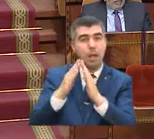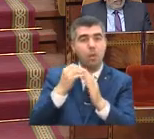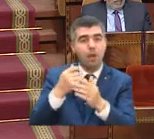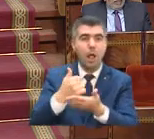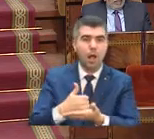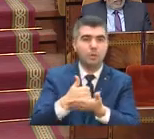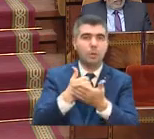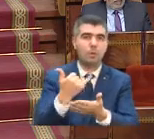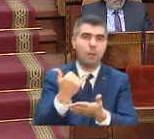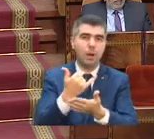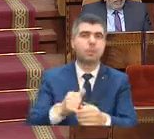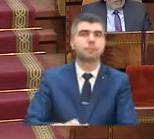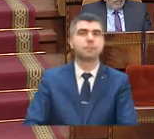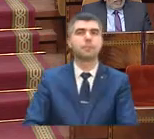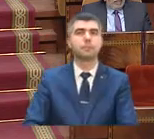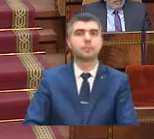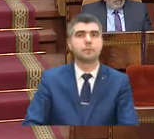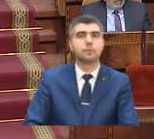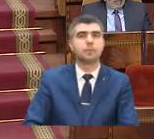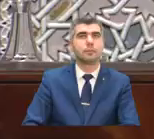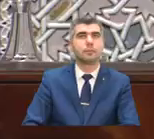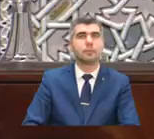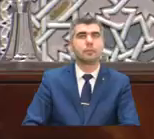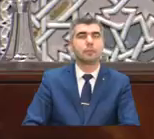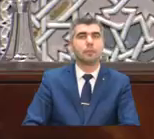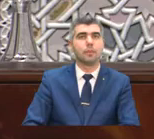وشكرا. هل من تعقيب اضافي اخر؟